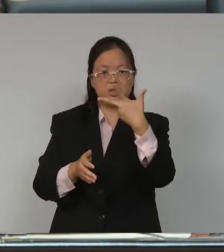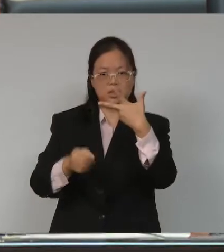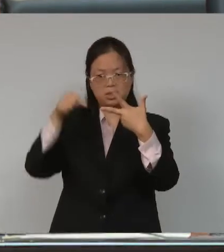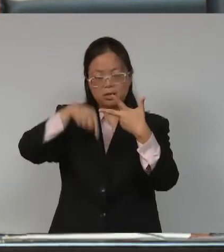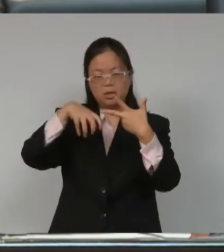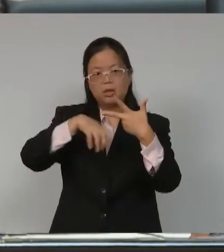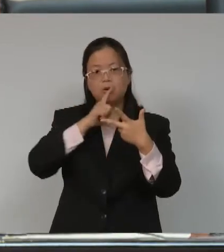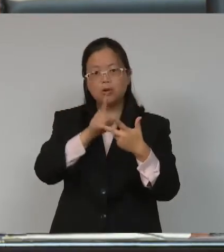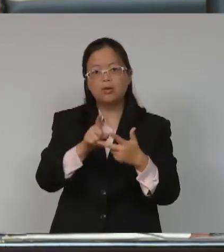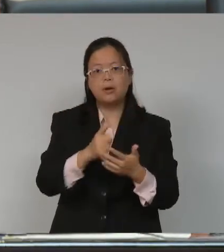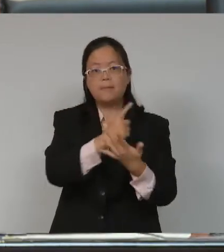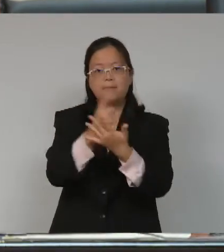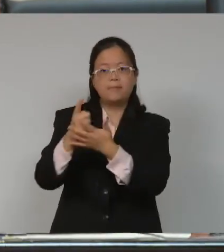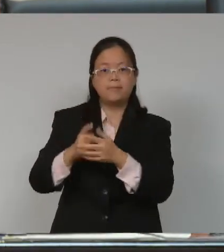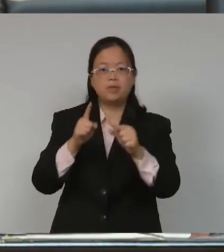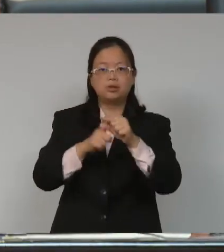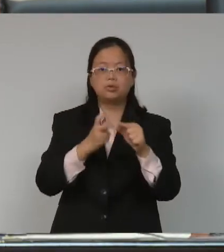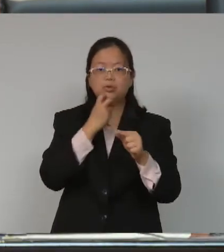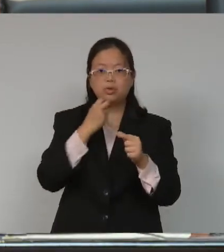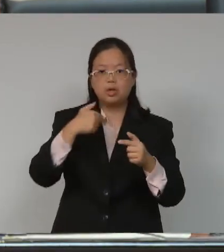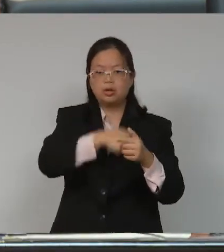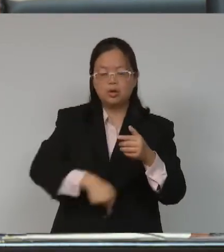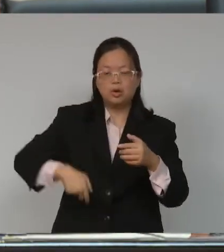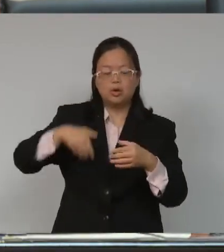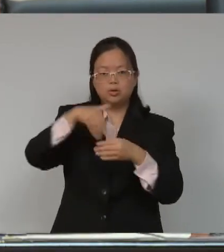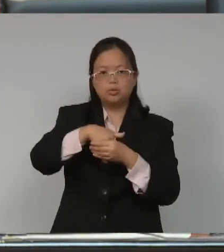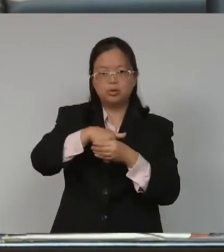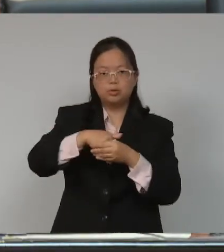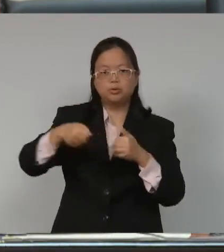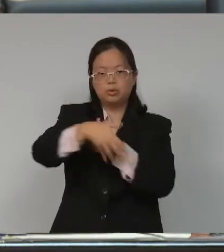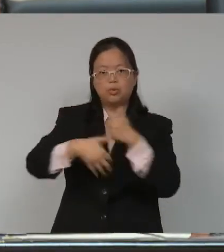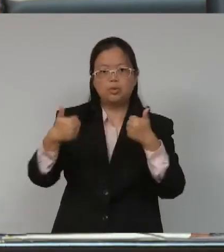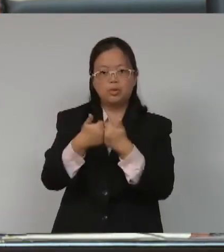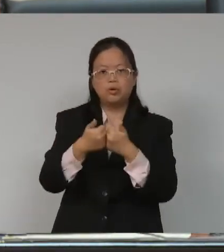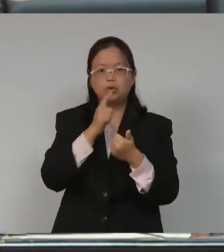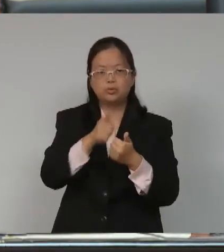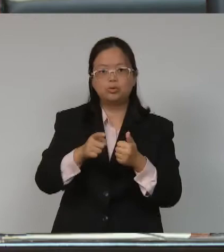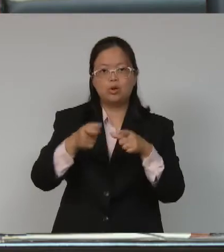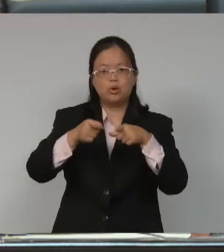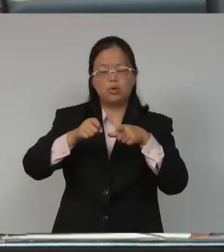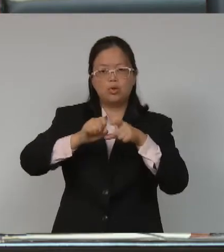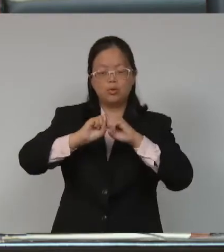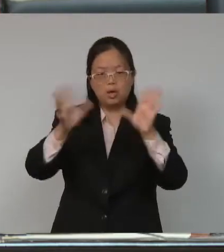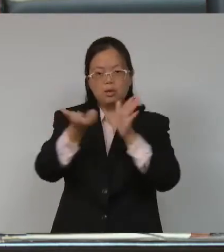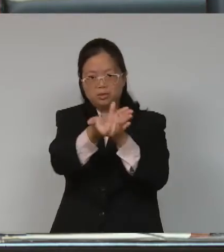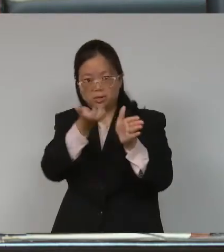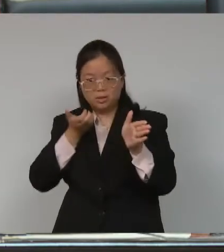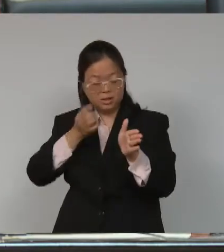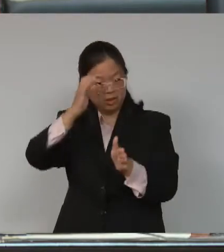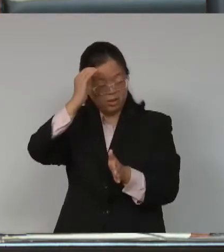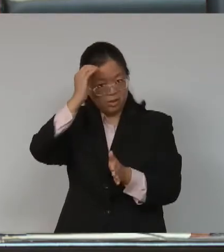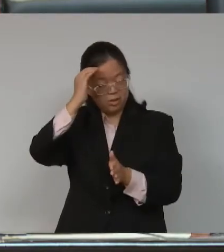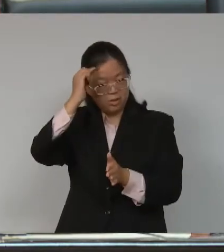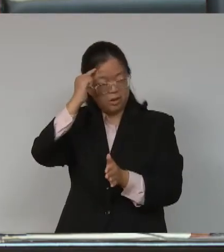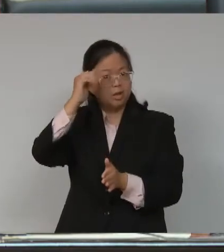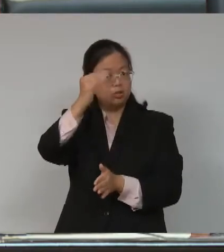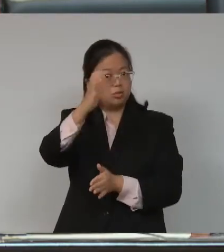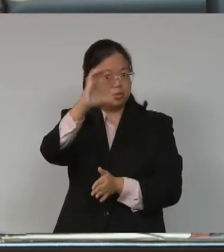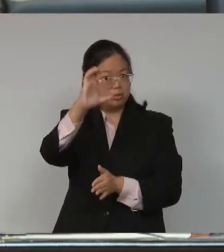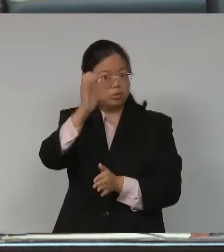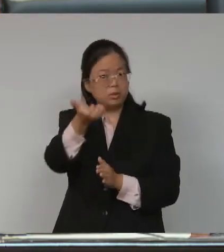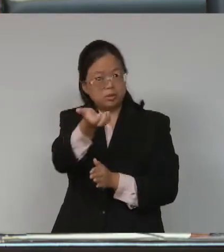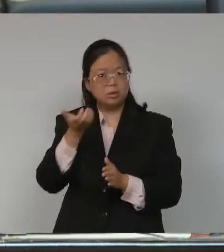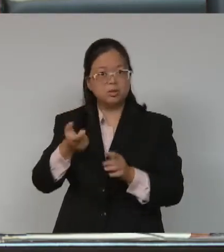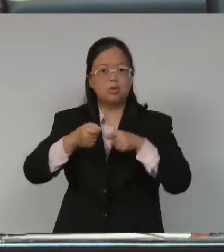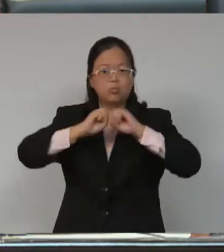中选会作为主管机关，他在选举日的90日前就要进行公告。 90日跟一个月，那实际上就会有一个差距，